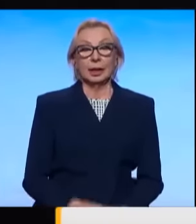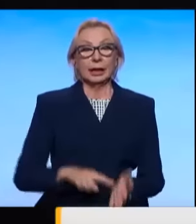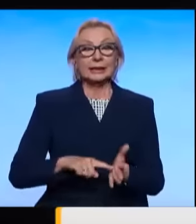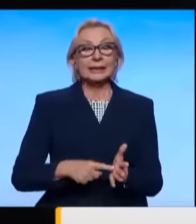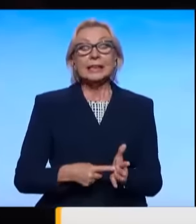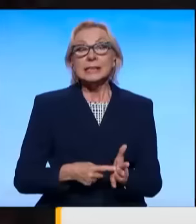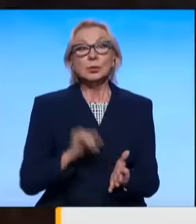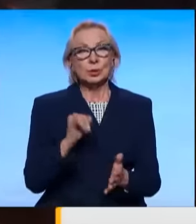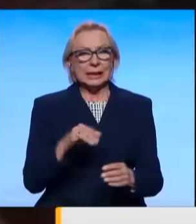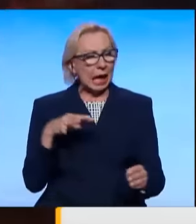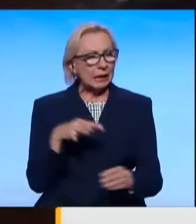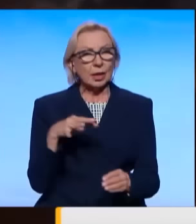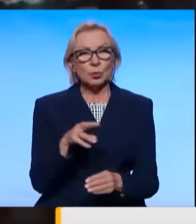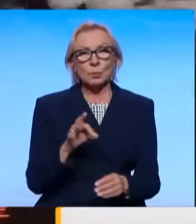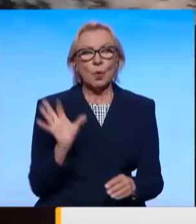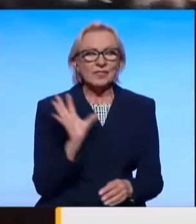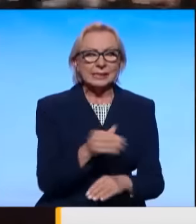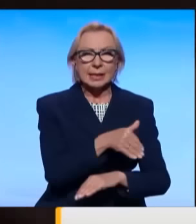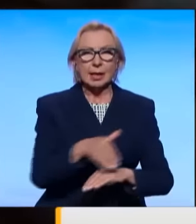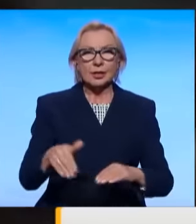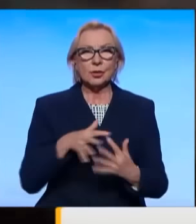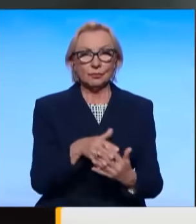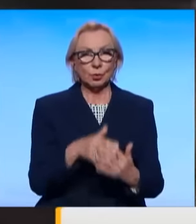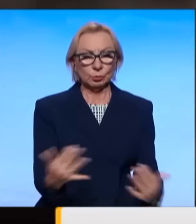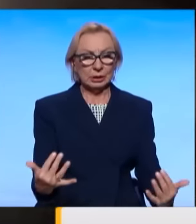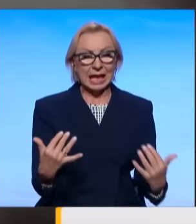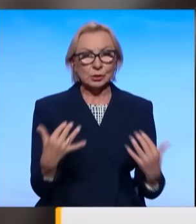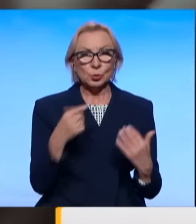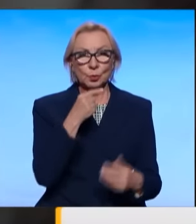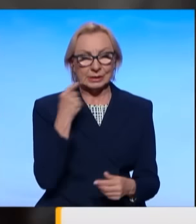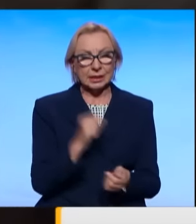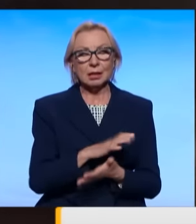Тиснуть і атакують. По всій лінії фронту наступ росіян триває.